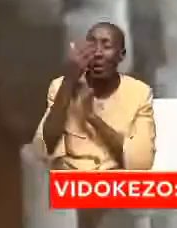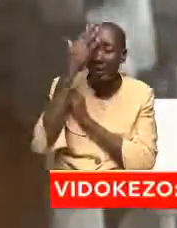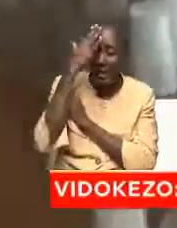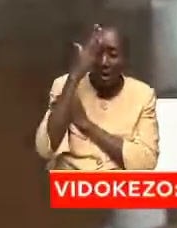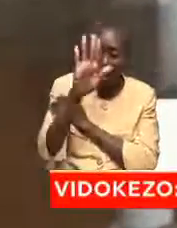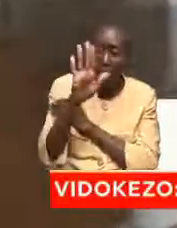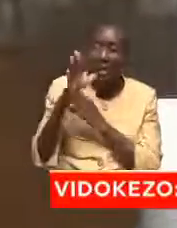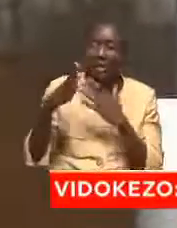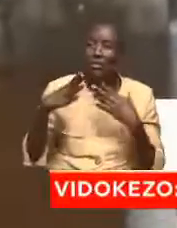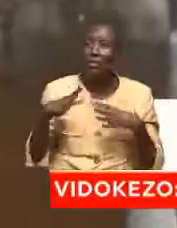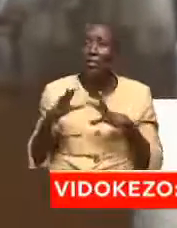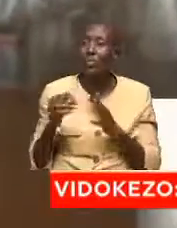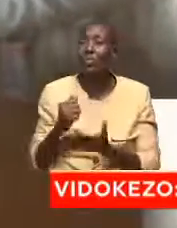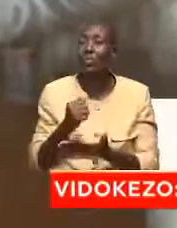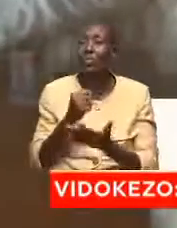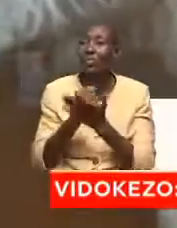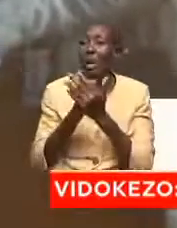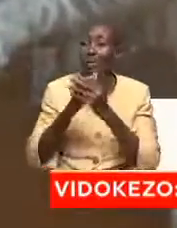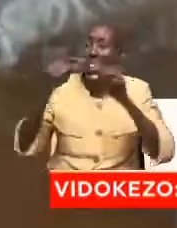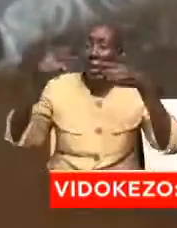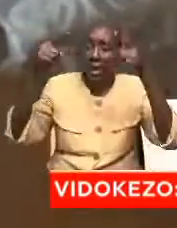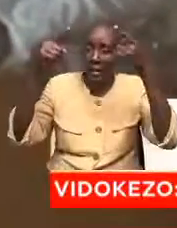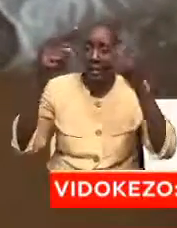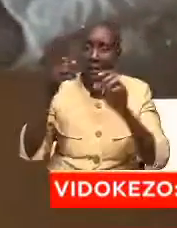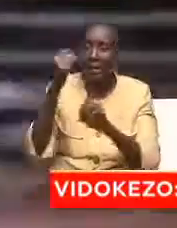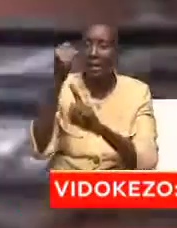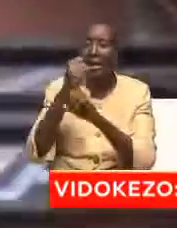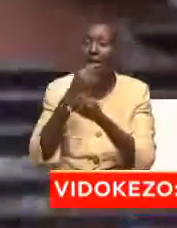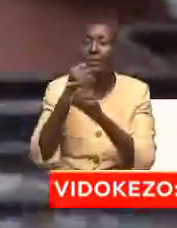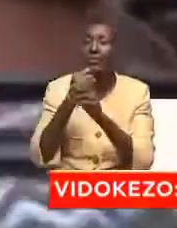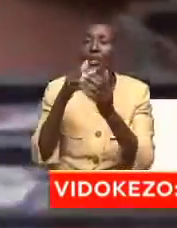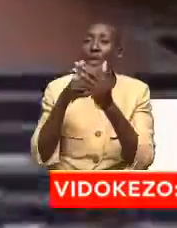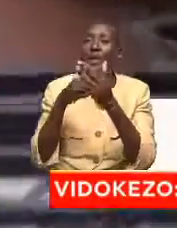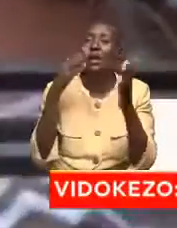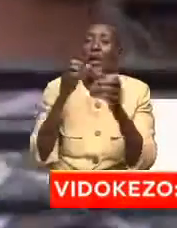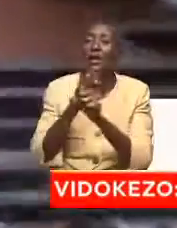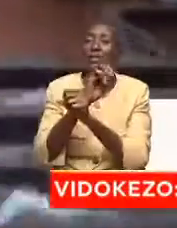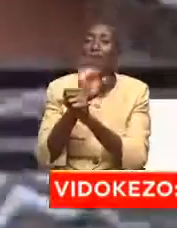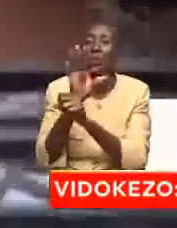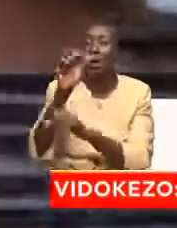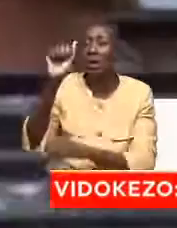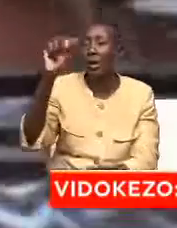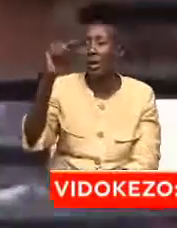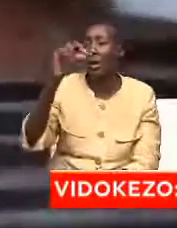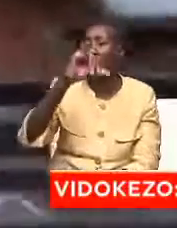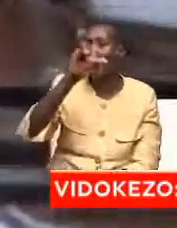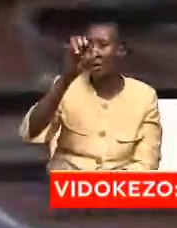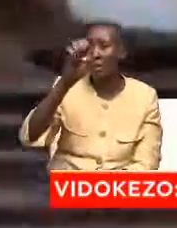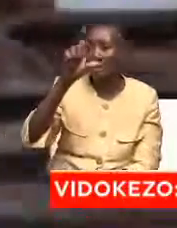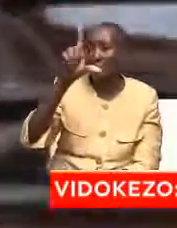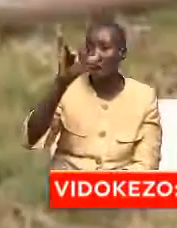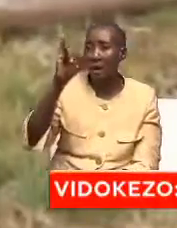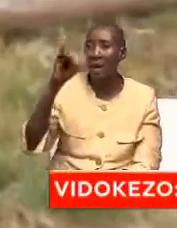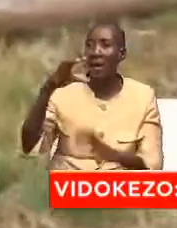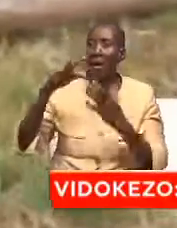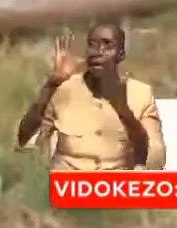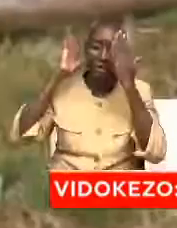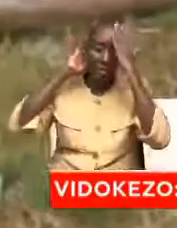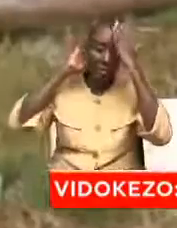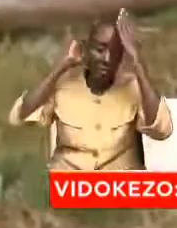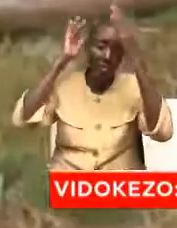ili kusaidia kufanikisha vita dhidi ya maradhi ya corona. Angelino Luen ni kasisi wa kanisa la Rafa. Na